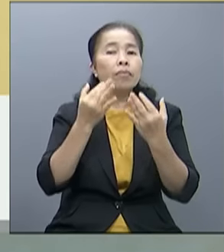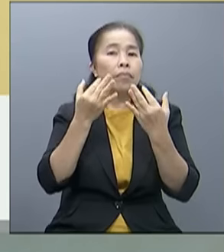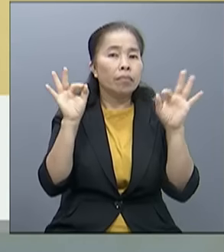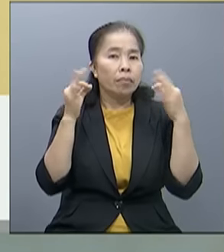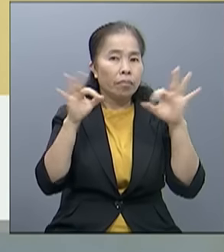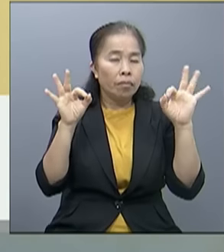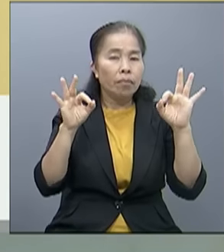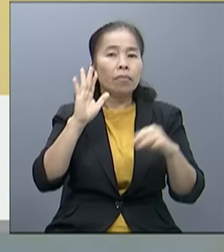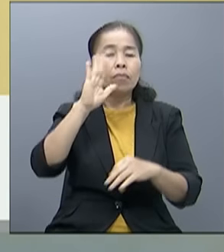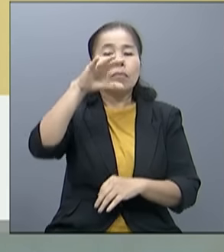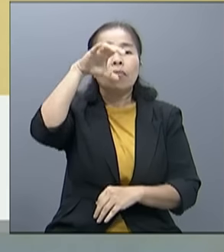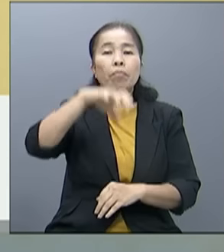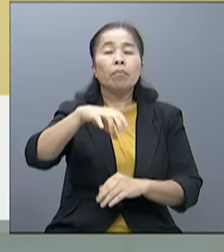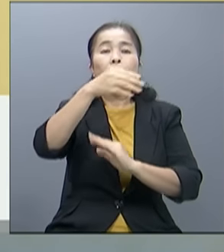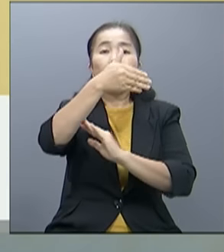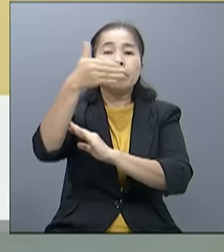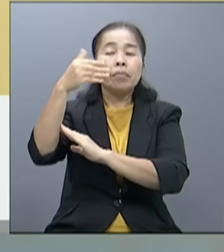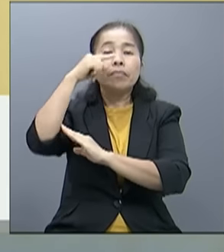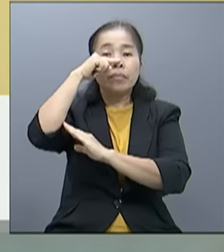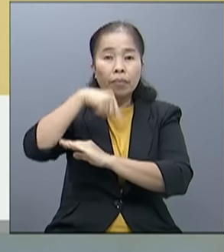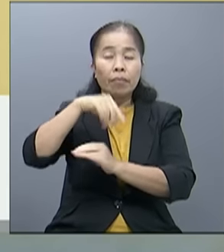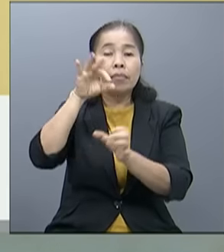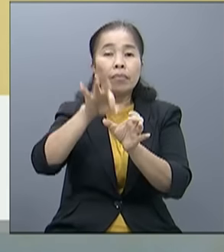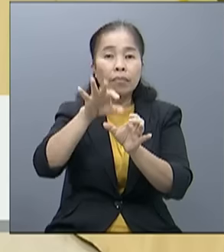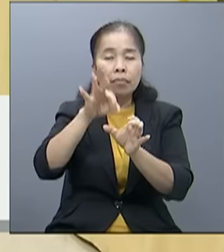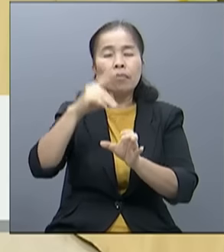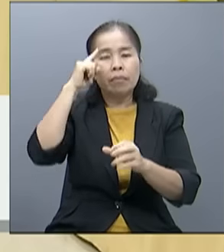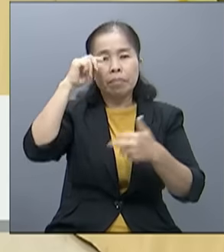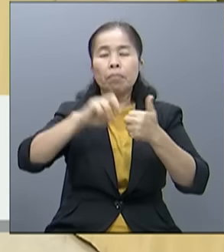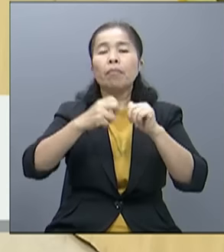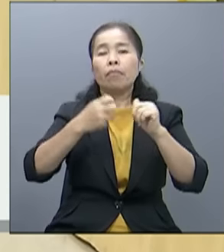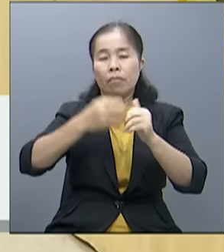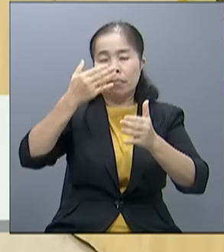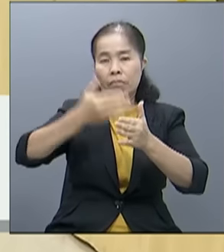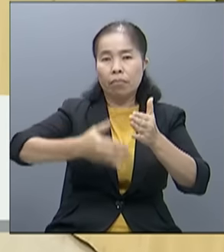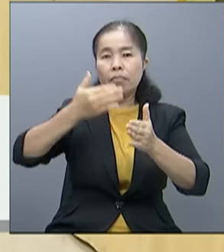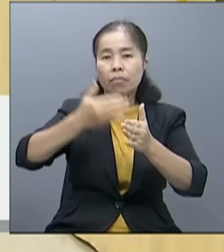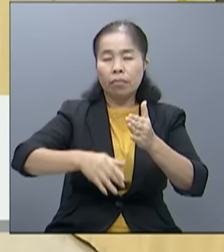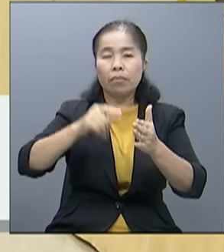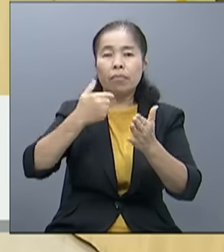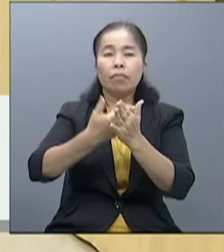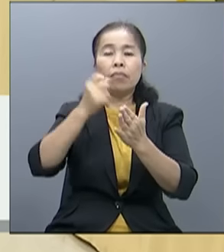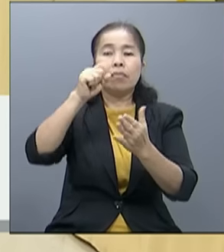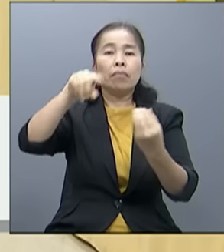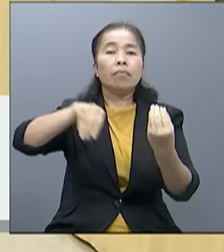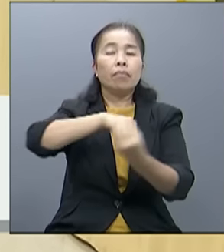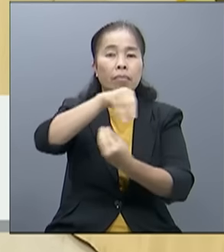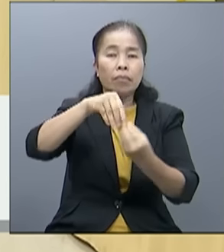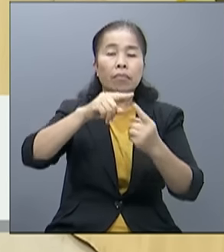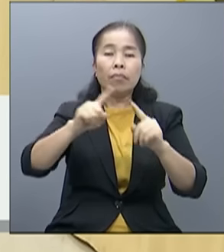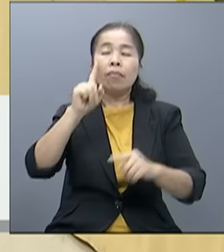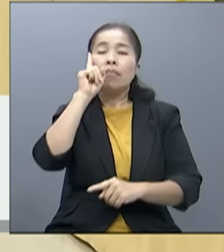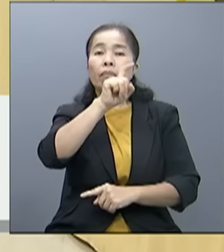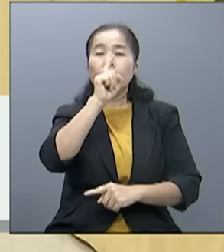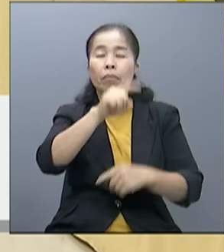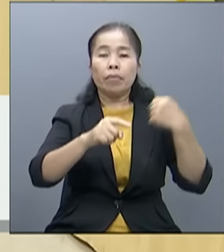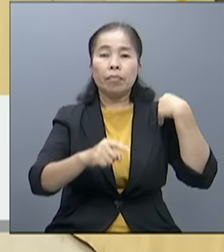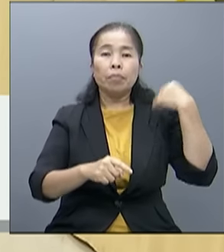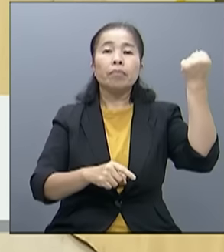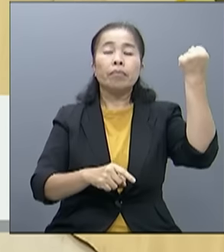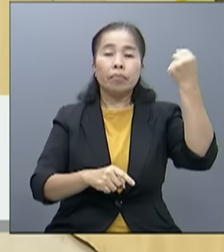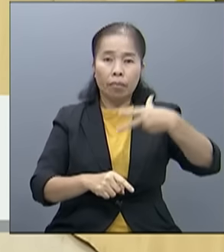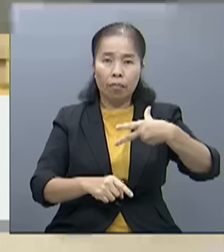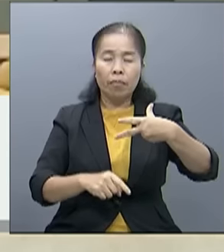แบงก์ชาติอาจจะเป็นอุปสรรคในการแก้ไขปัญหาเศรษฐกิจนะคะและยังได้ตั้งคำถาม 3ข้อเป็นความ